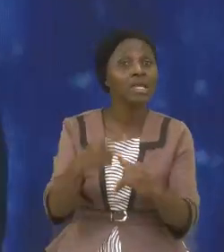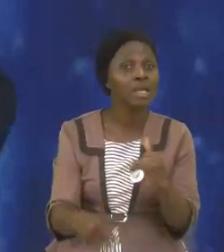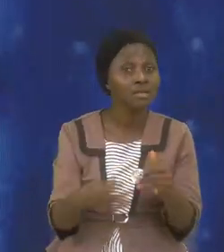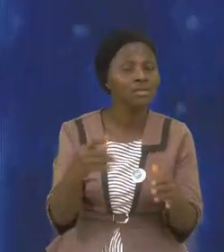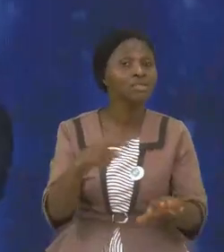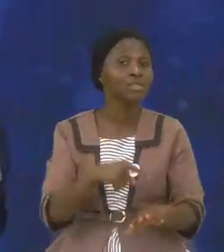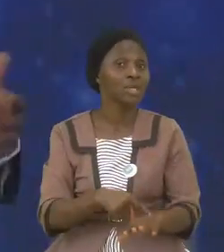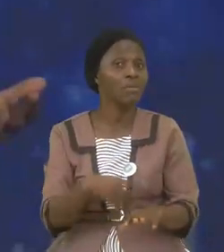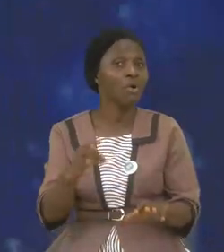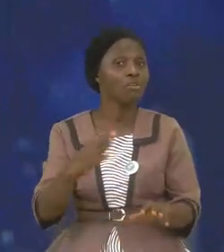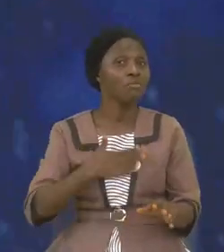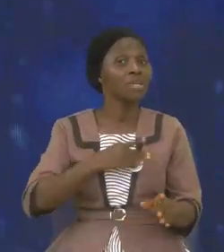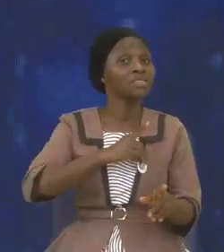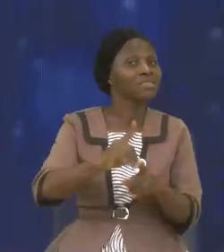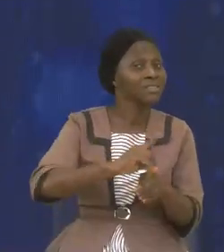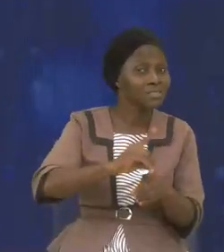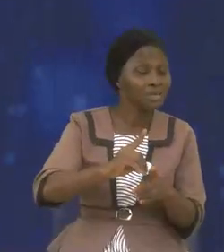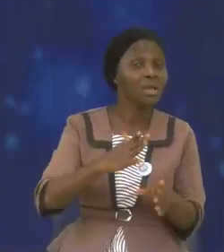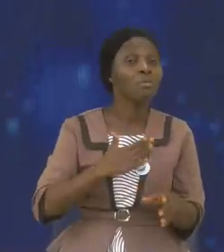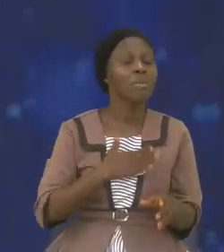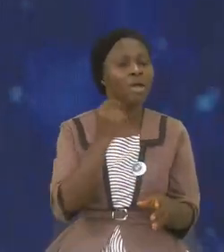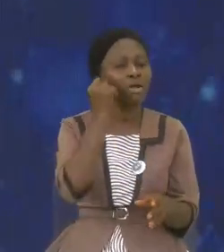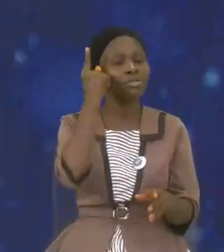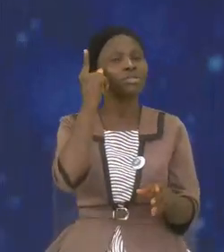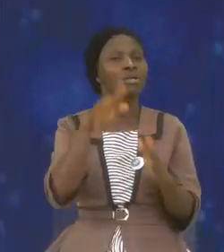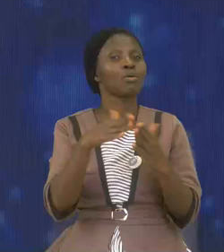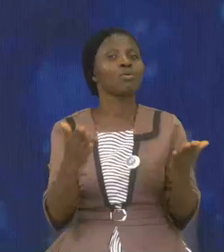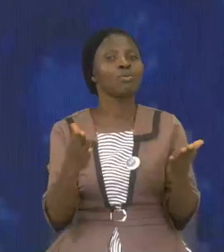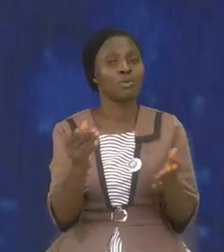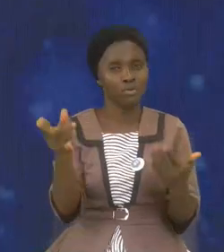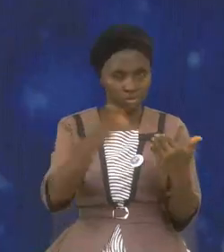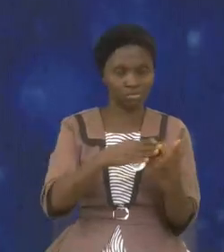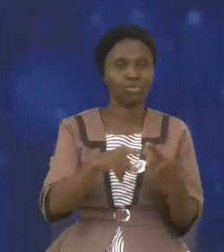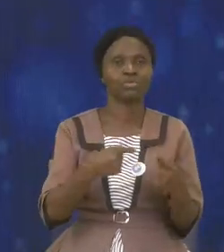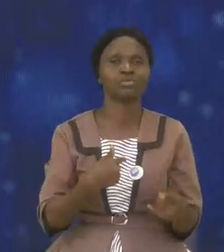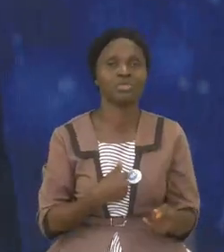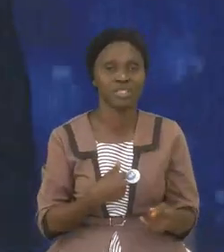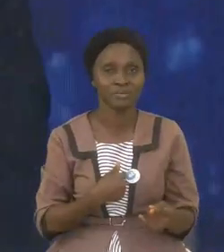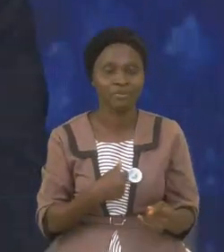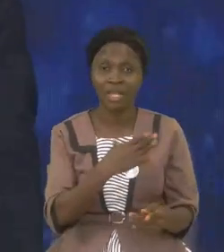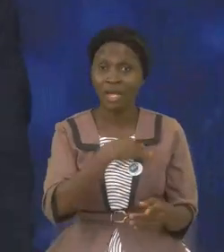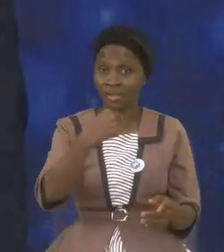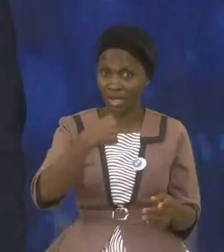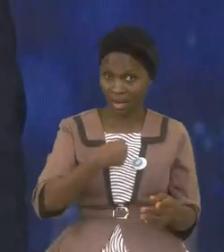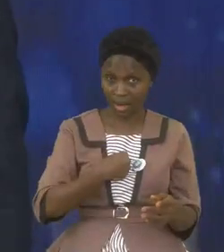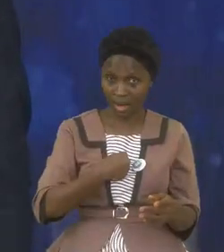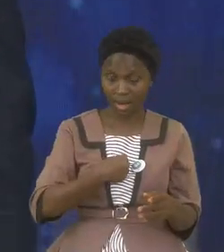fait de lui un homme. Mais maintenant, après le temps marqué, après le temps de la discipline,